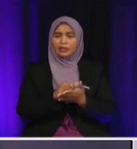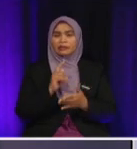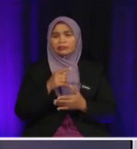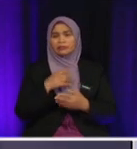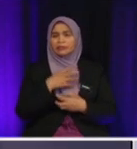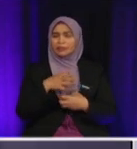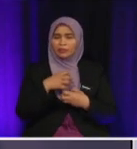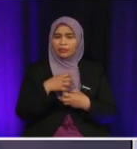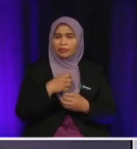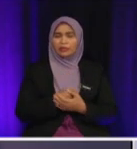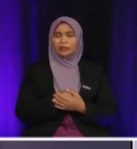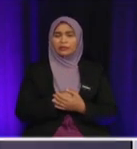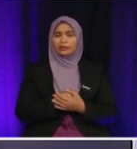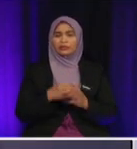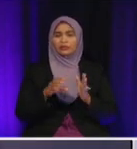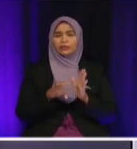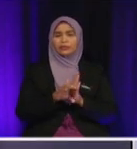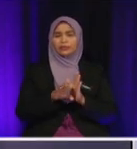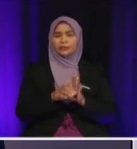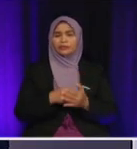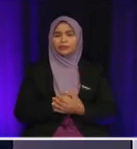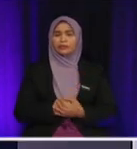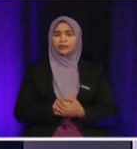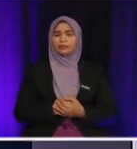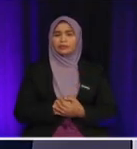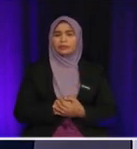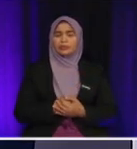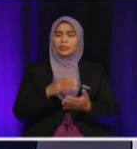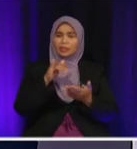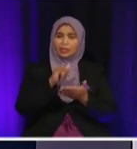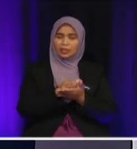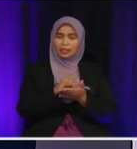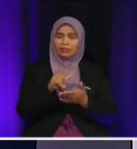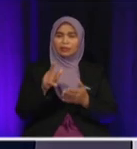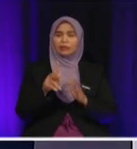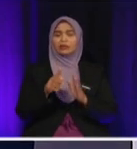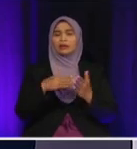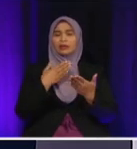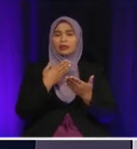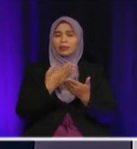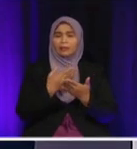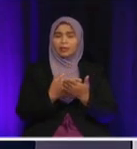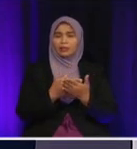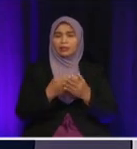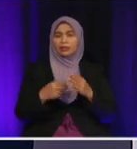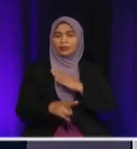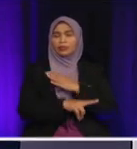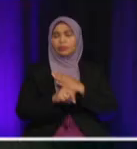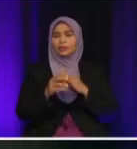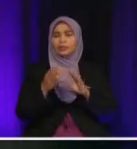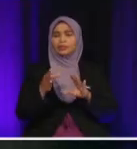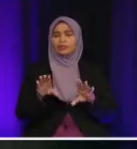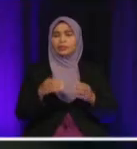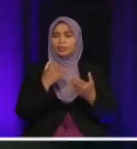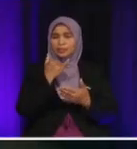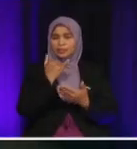kita yakin kita nak bergerak dan sebagainya. Okey, jadi itulah hukuman jenayah dalam Islam ya. Okey, okay. Oh,